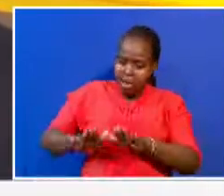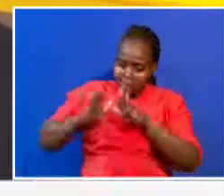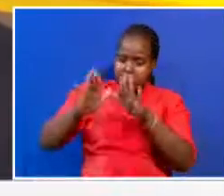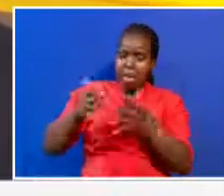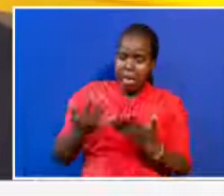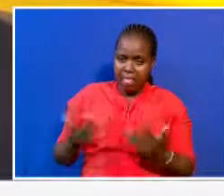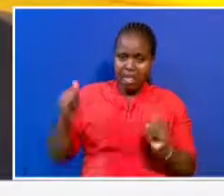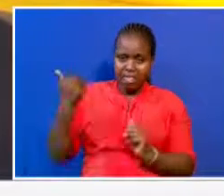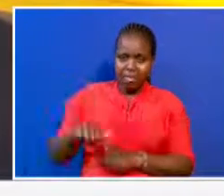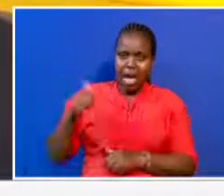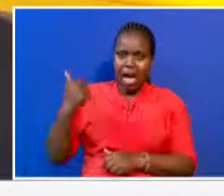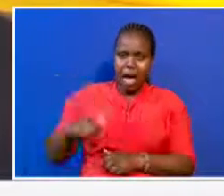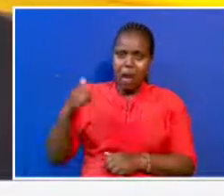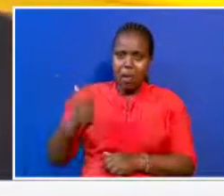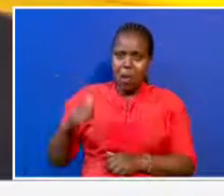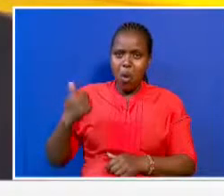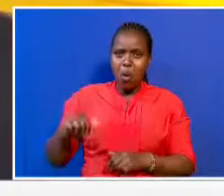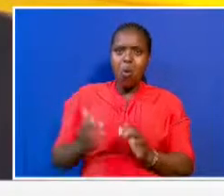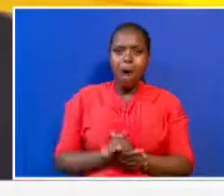bado.